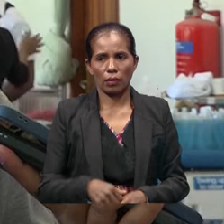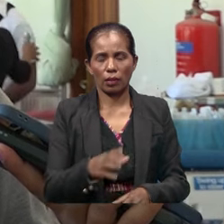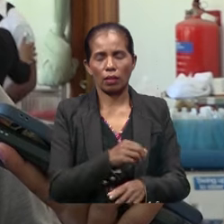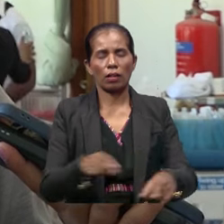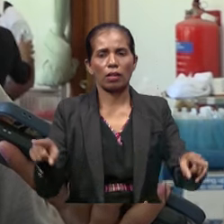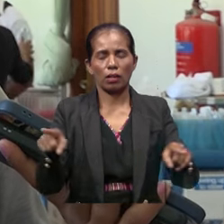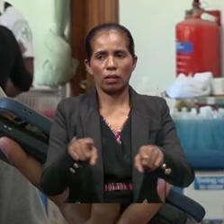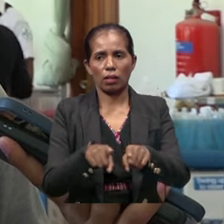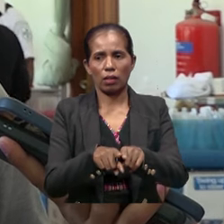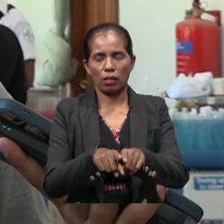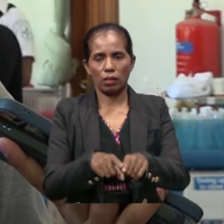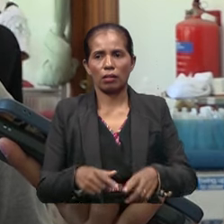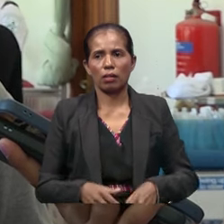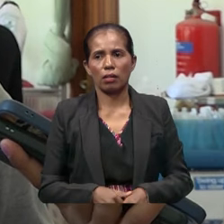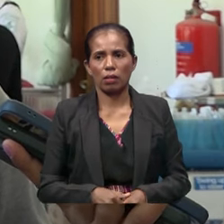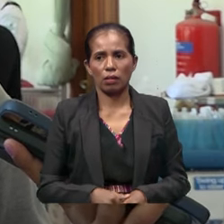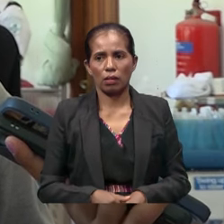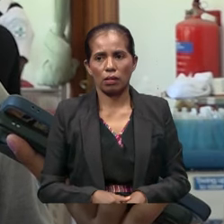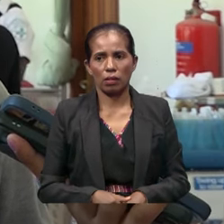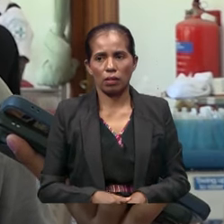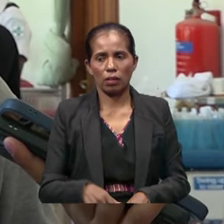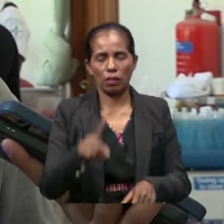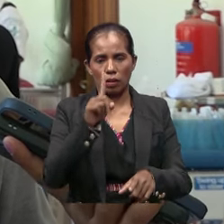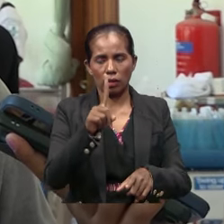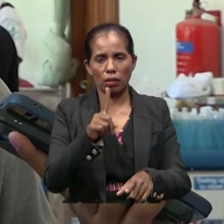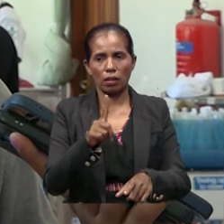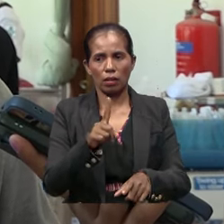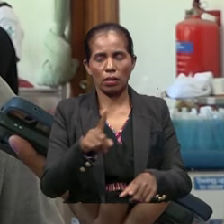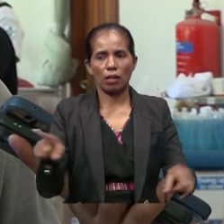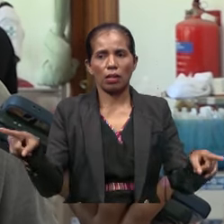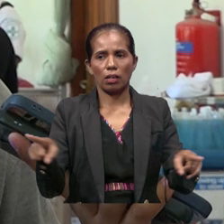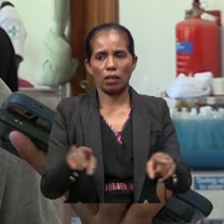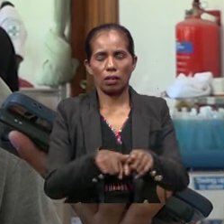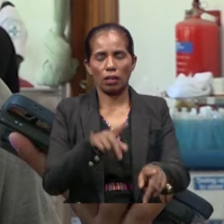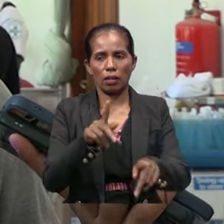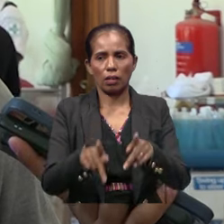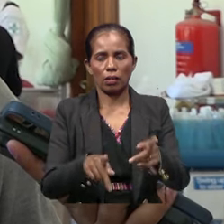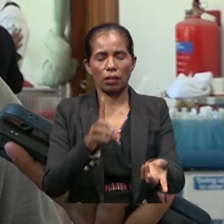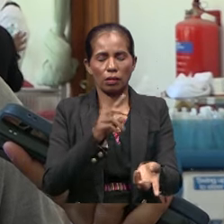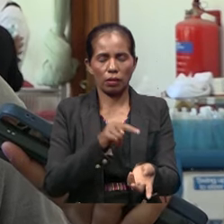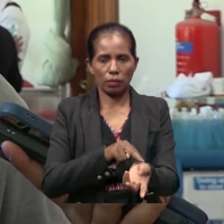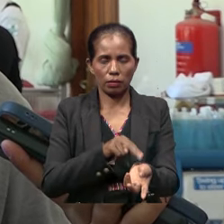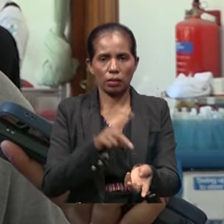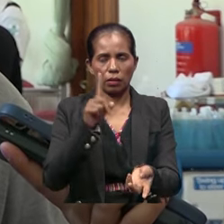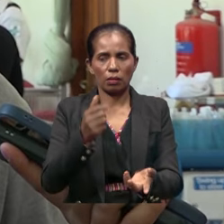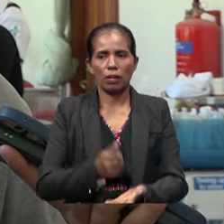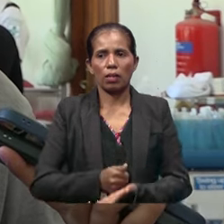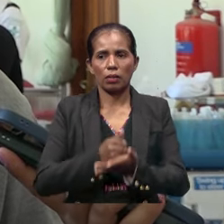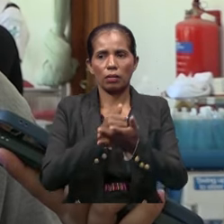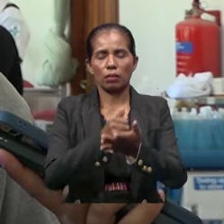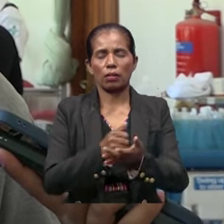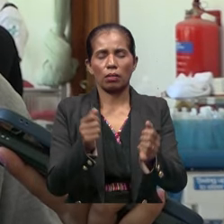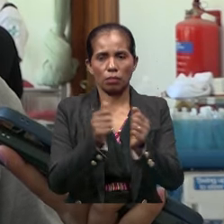komparasau ne dal ruma ida bela komparo pessoa profesor saúde ida bela atende liu